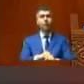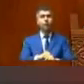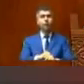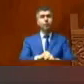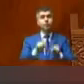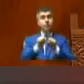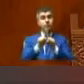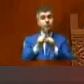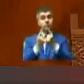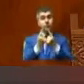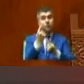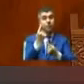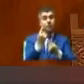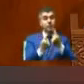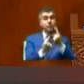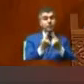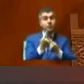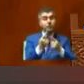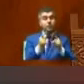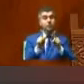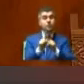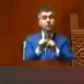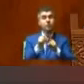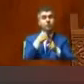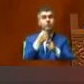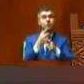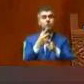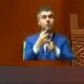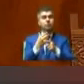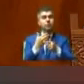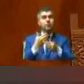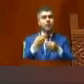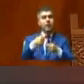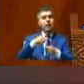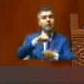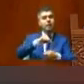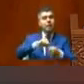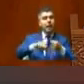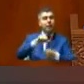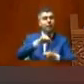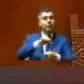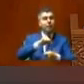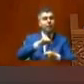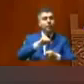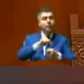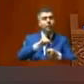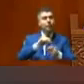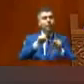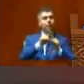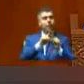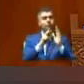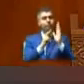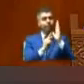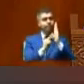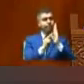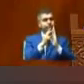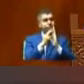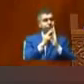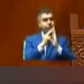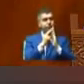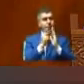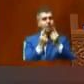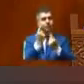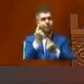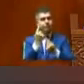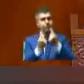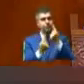كيعندو نظام صرف مرن كيمشي وفيه درجات، فيه صحيح التعويم أو التحرير اللي